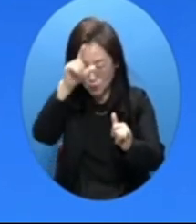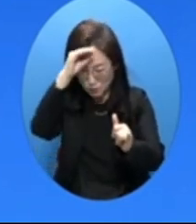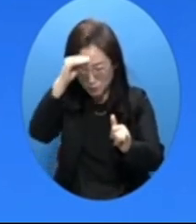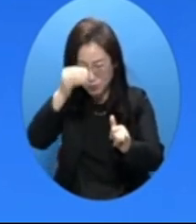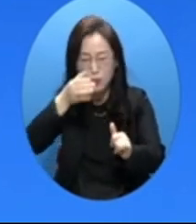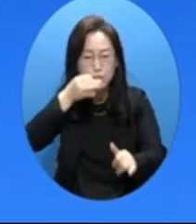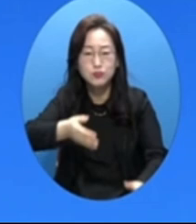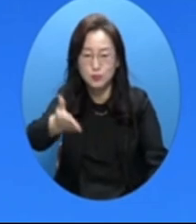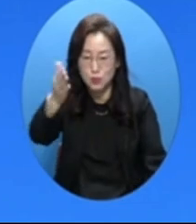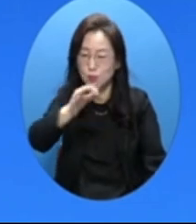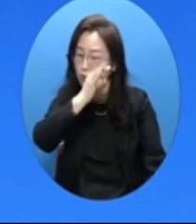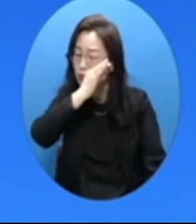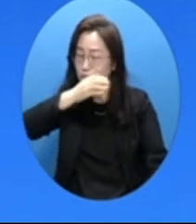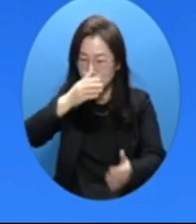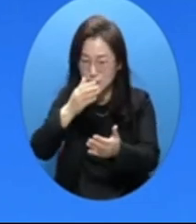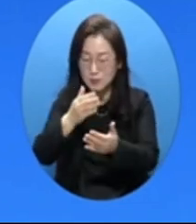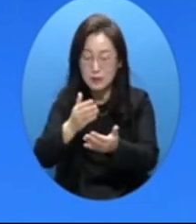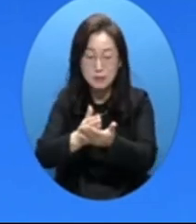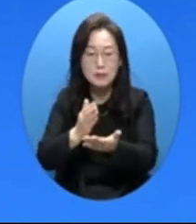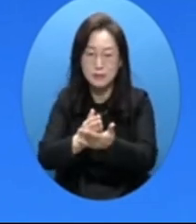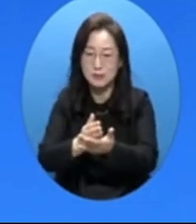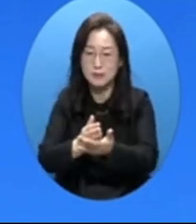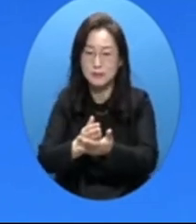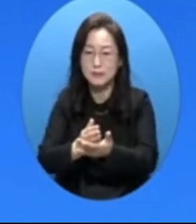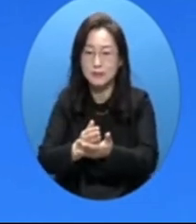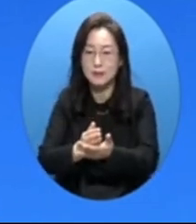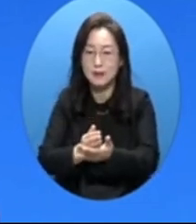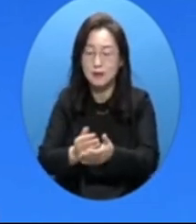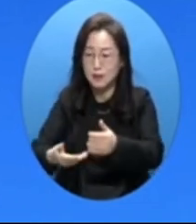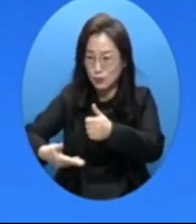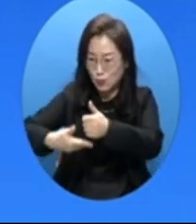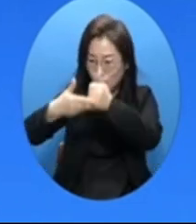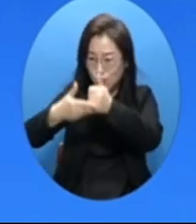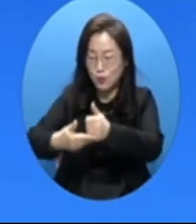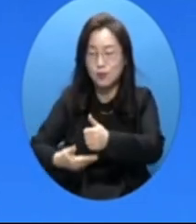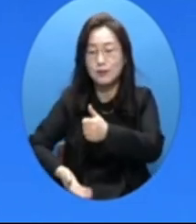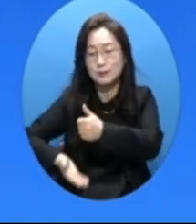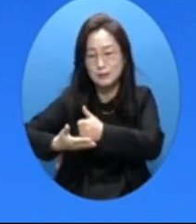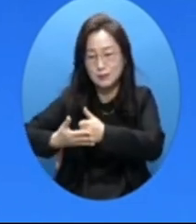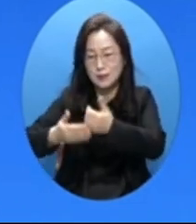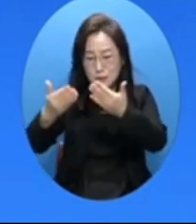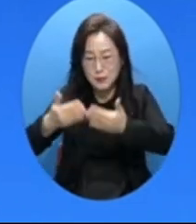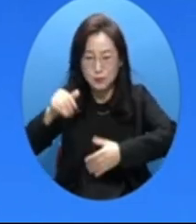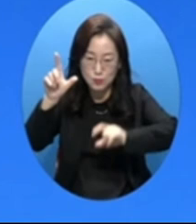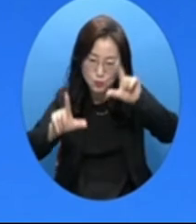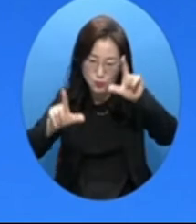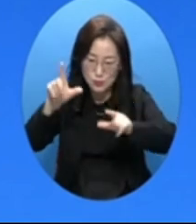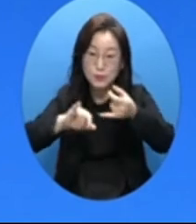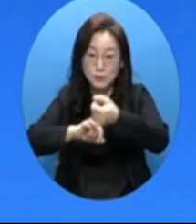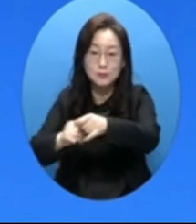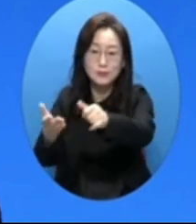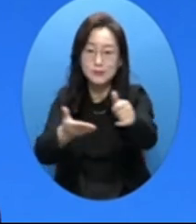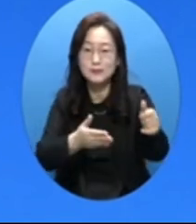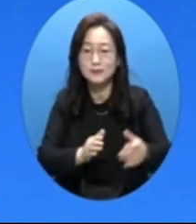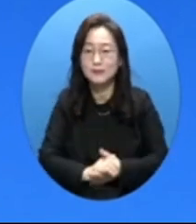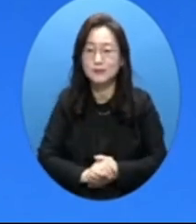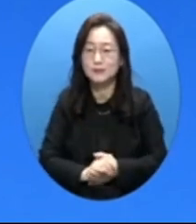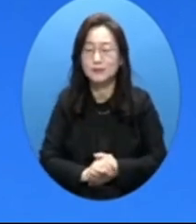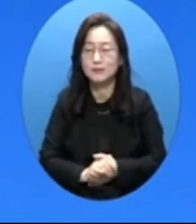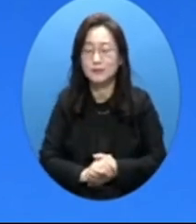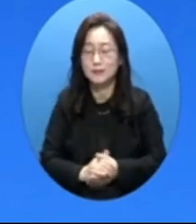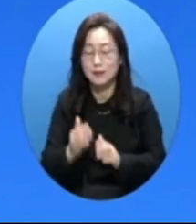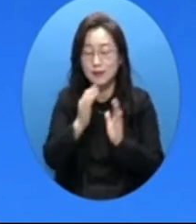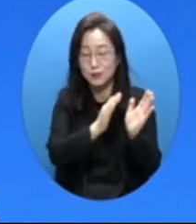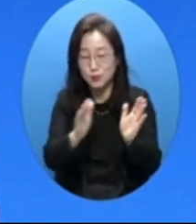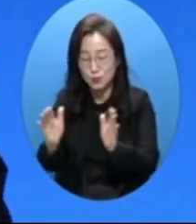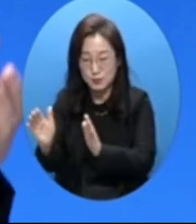부끄럼이 없는 모습으로 존중받고 칭찬받는 모습으로 우리 모습이 바뀌어야 될 것입니다 이렇게 준비가